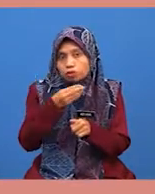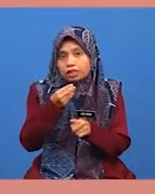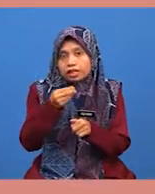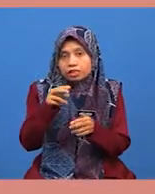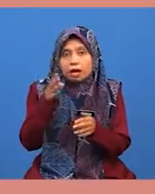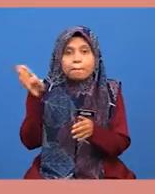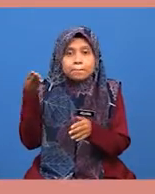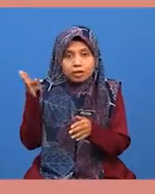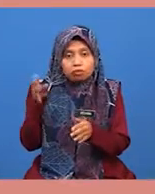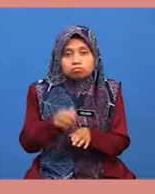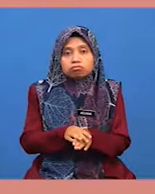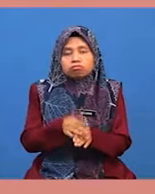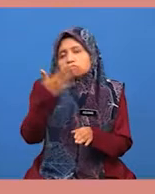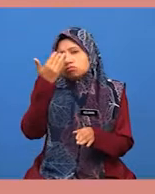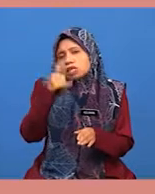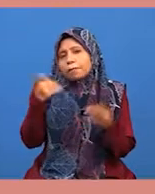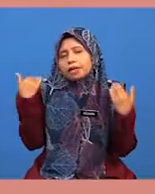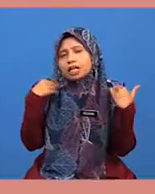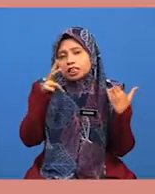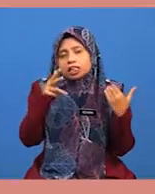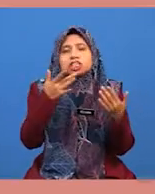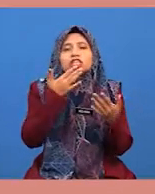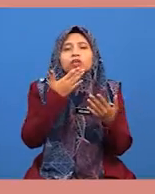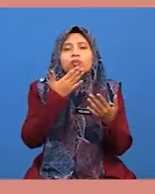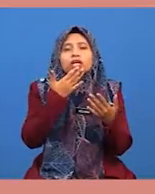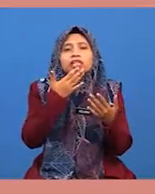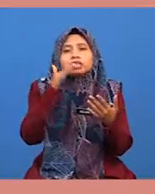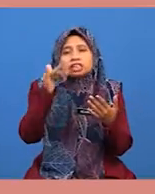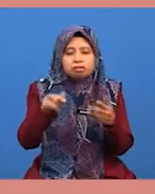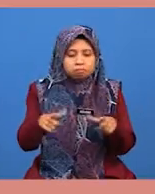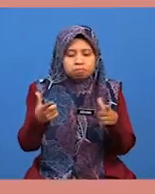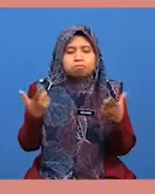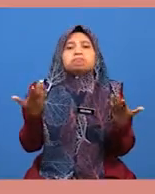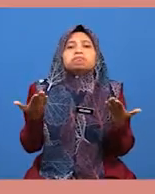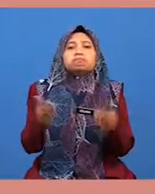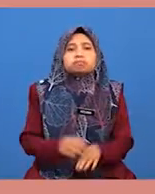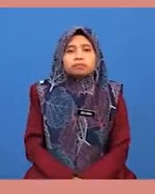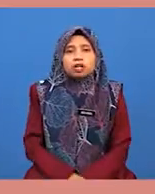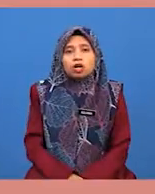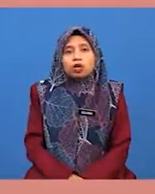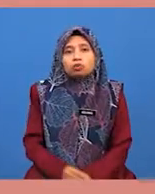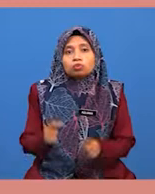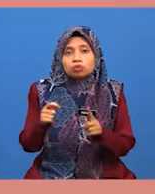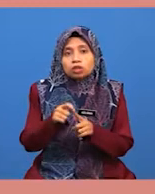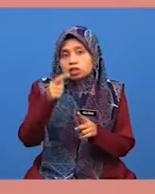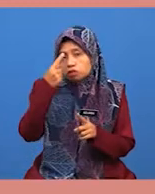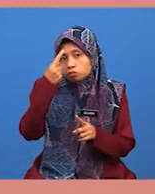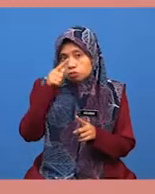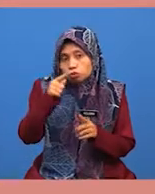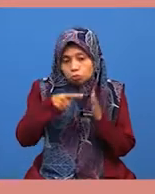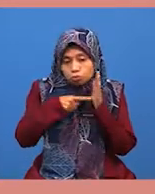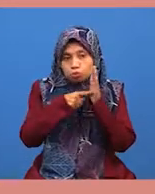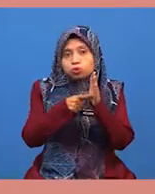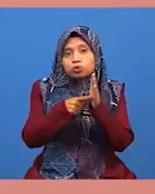warna biru. Mengapa ada 3 warna yang berbeza? Tujuannya, cikgu